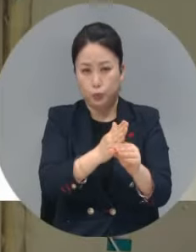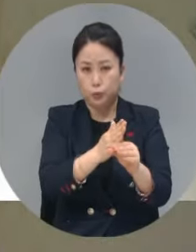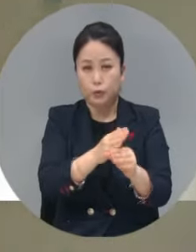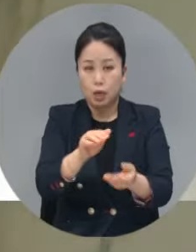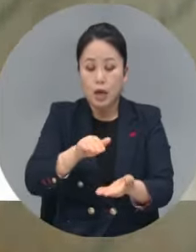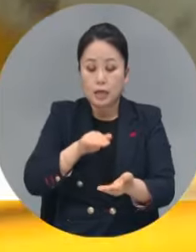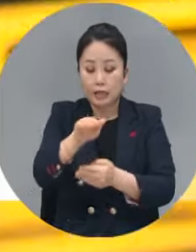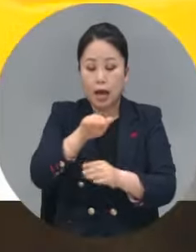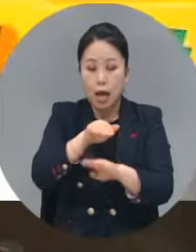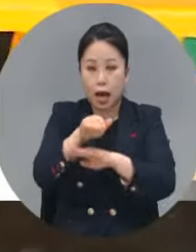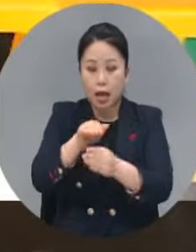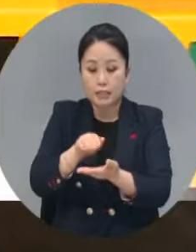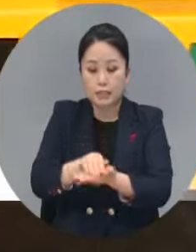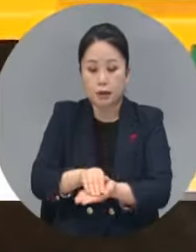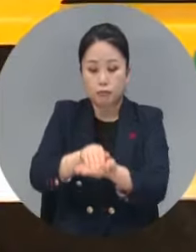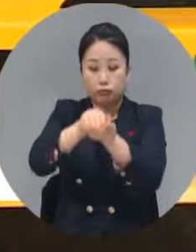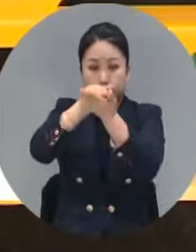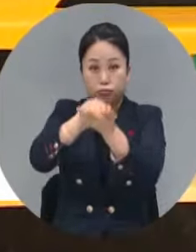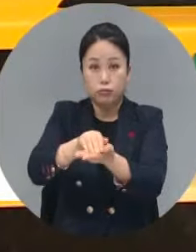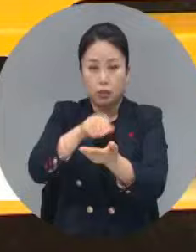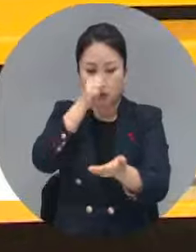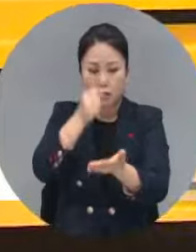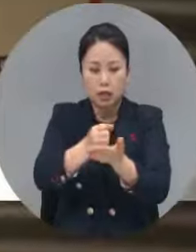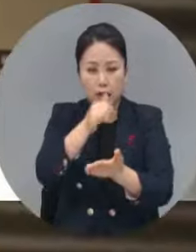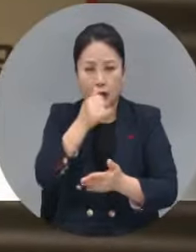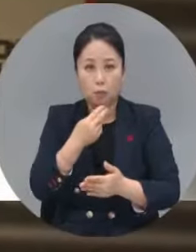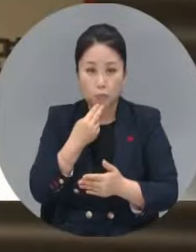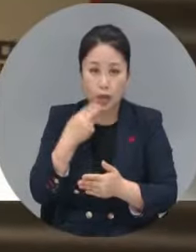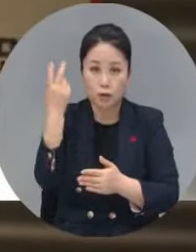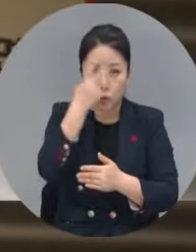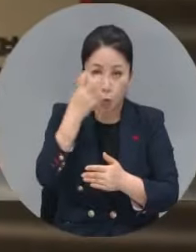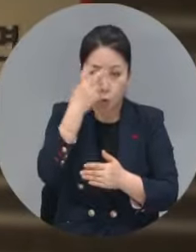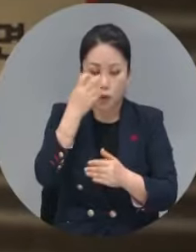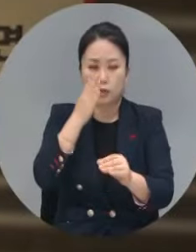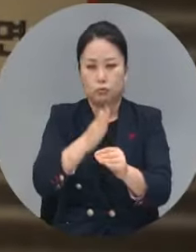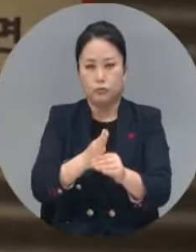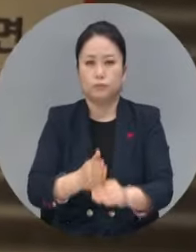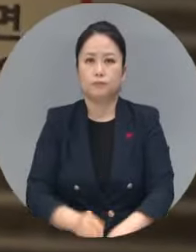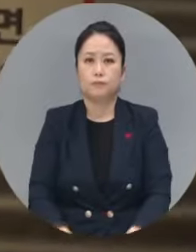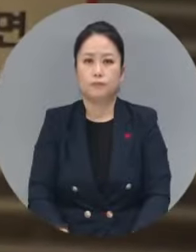정상 작동했는지 여부를 비롯해 정확한 사고 경위를 조사하고 있습니다.